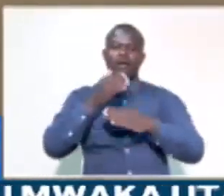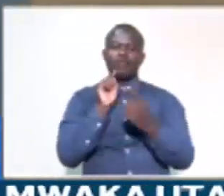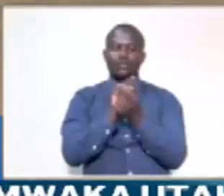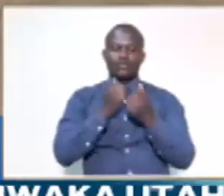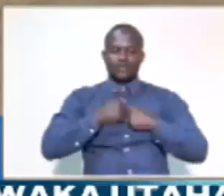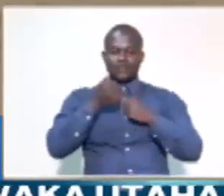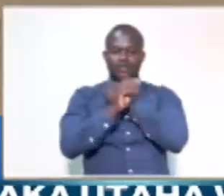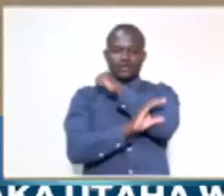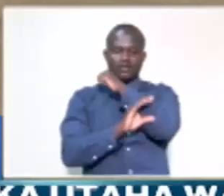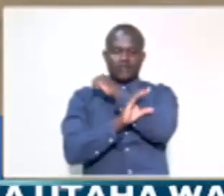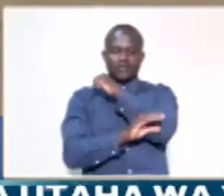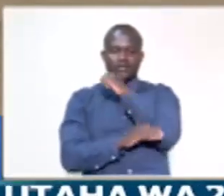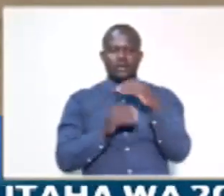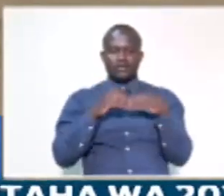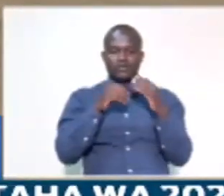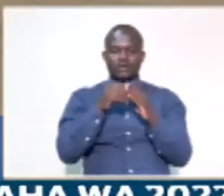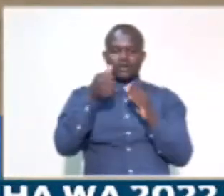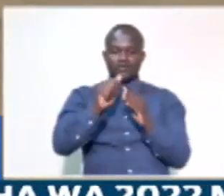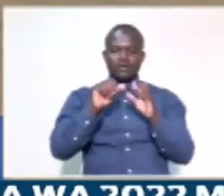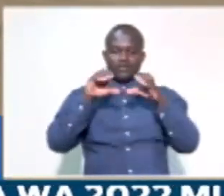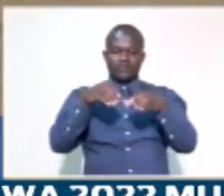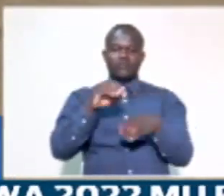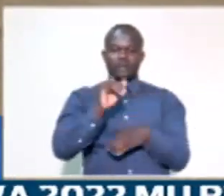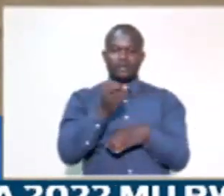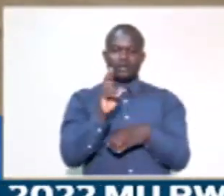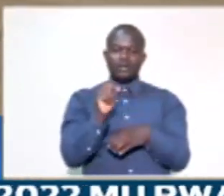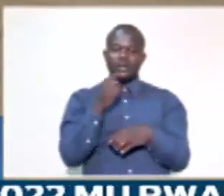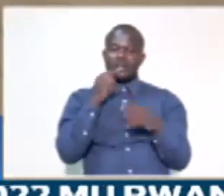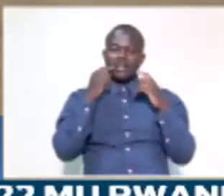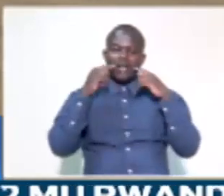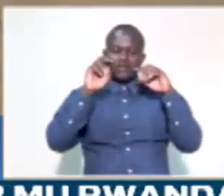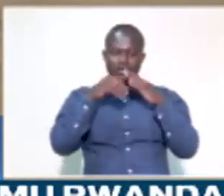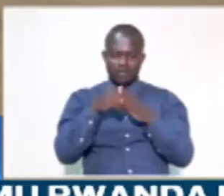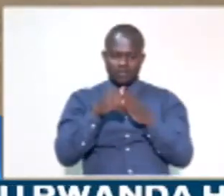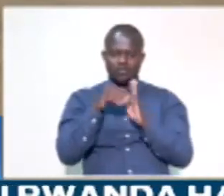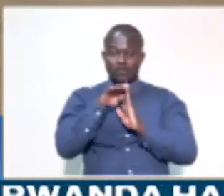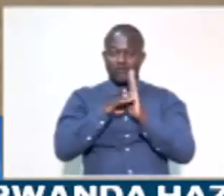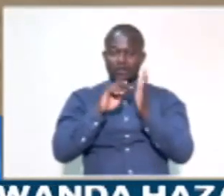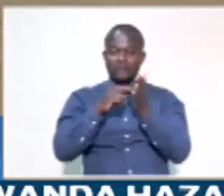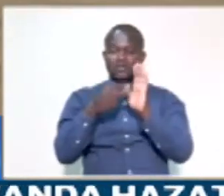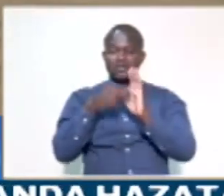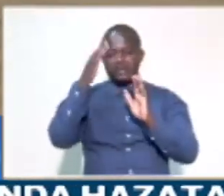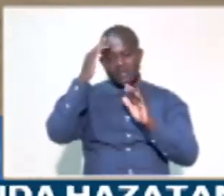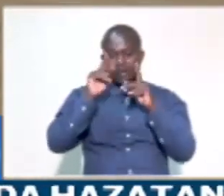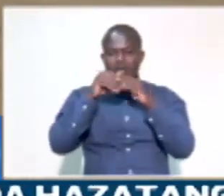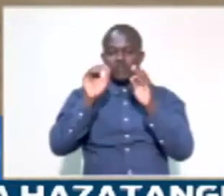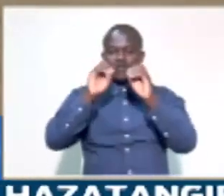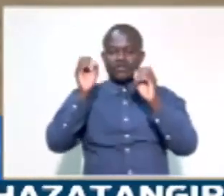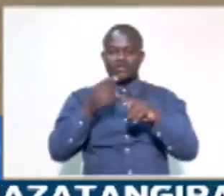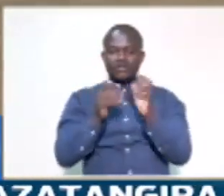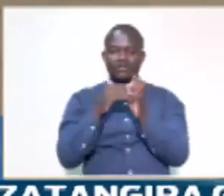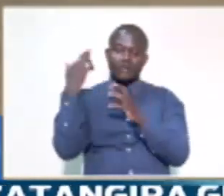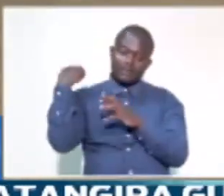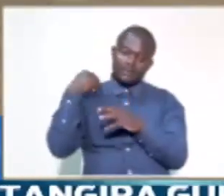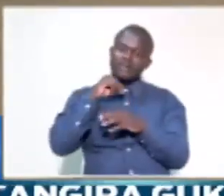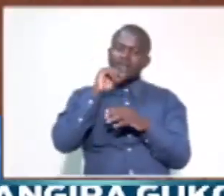gihugu. Uyoboye iri tsinda John Barongo avuga ko bibabaje kubona gahunda n'imishinga y'umuryango bizwi gusa n'abanyabiro nyamara abo bireba nta